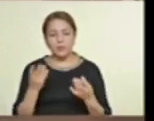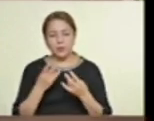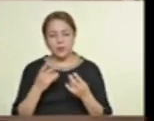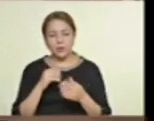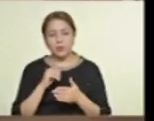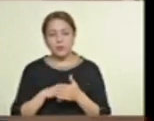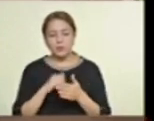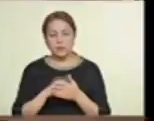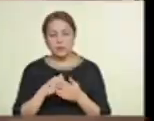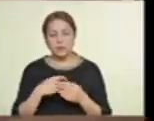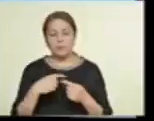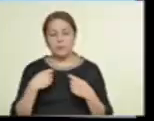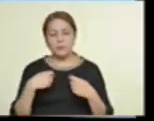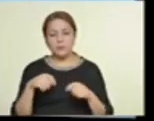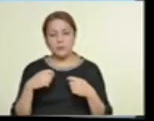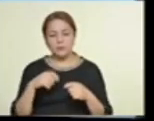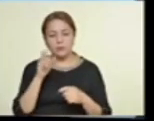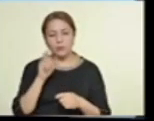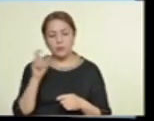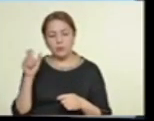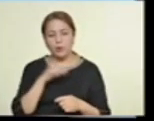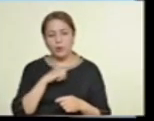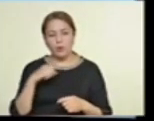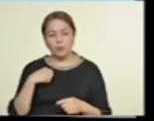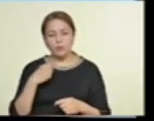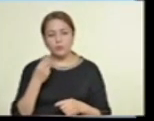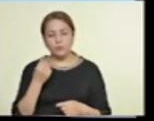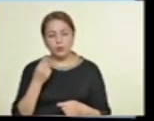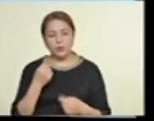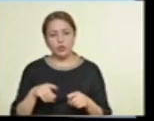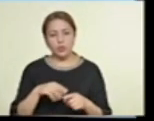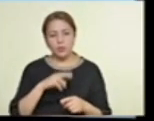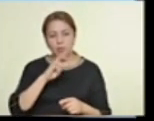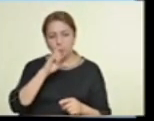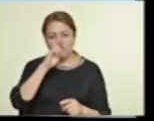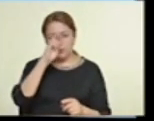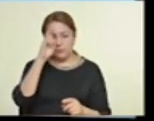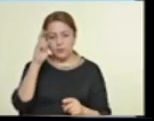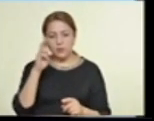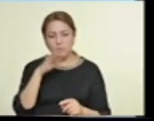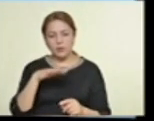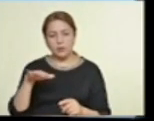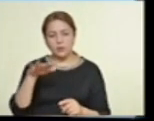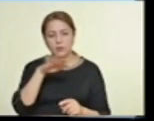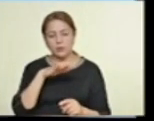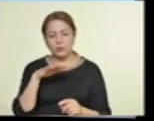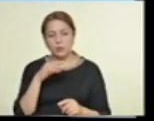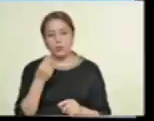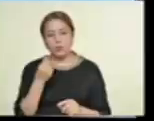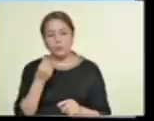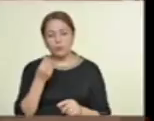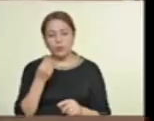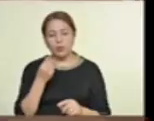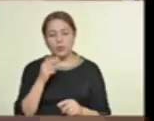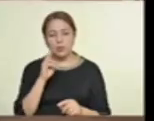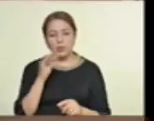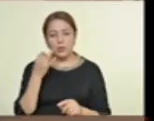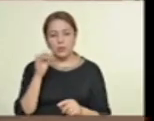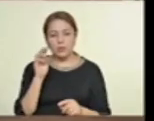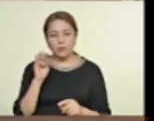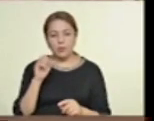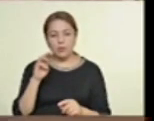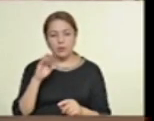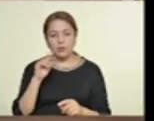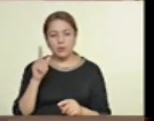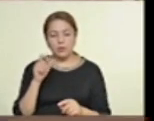savdogarlar o'z pullarini boshqa mamlakatlarning pullarining, demak, qiymatiga almashtirib